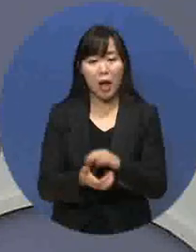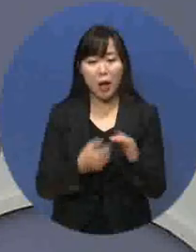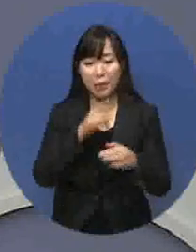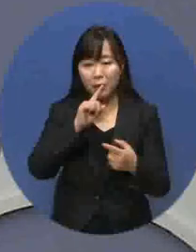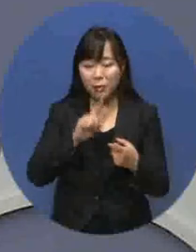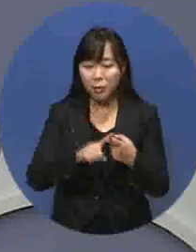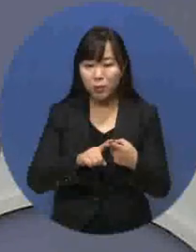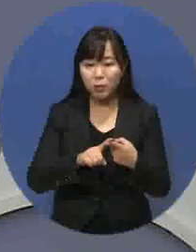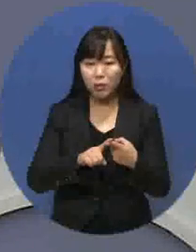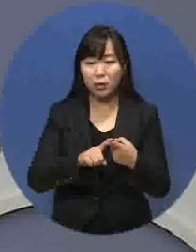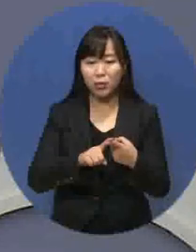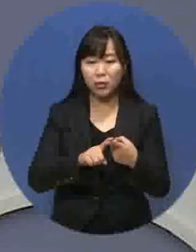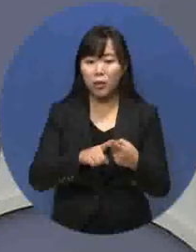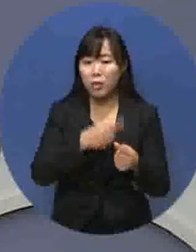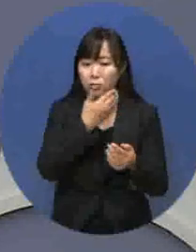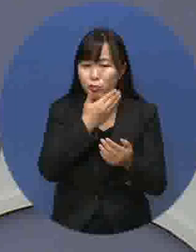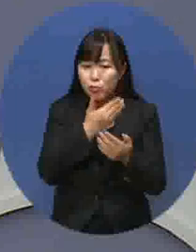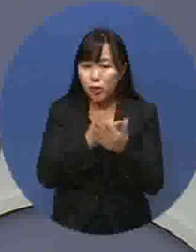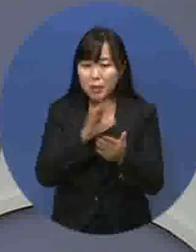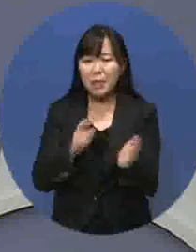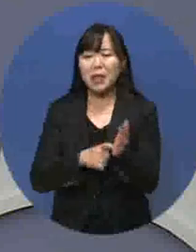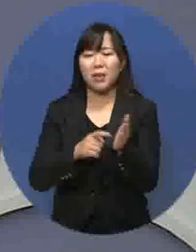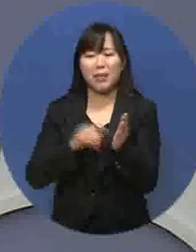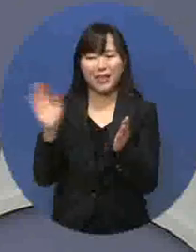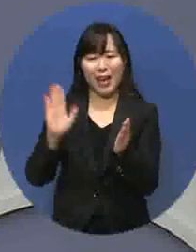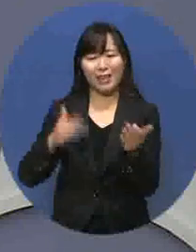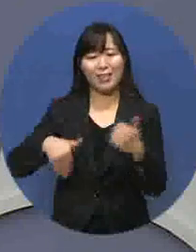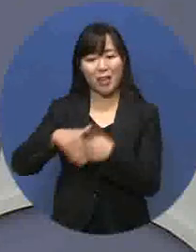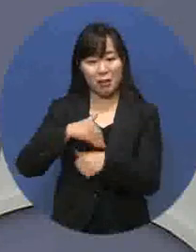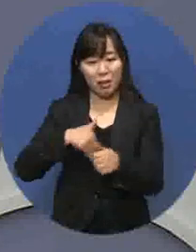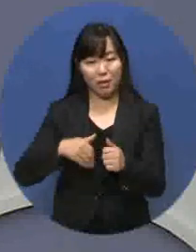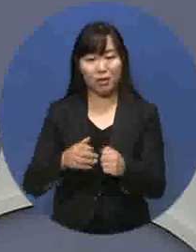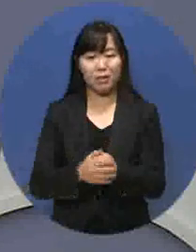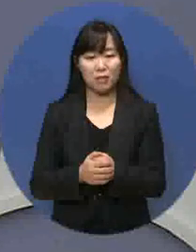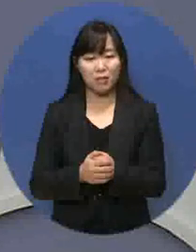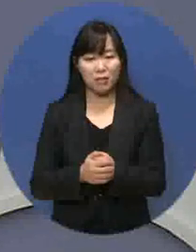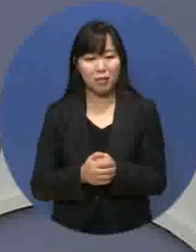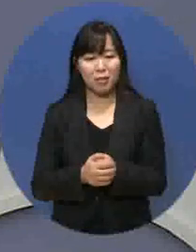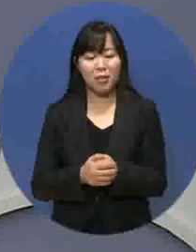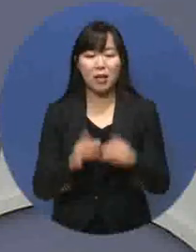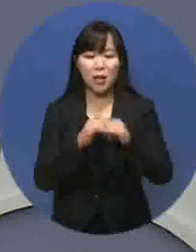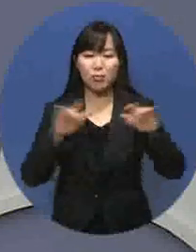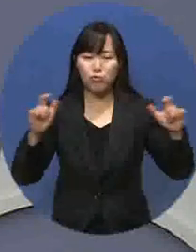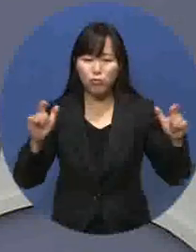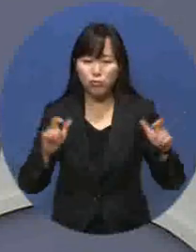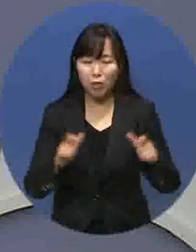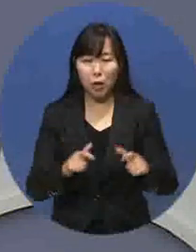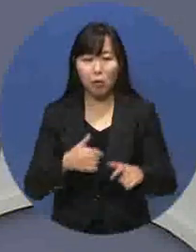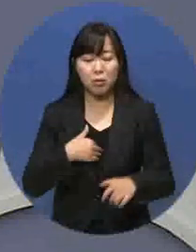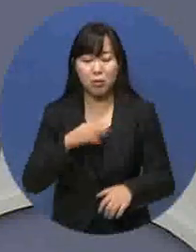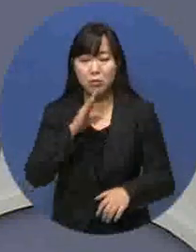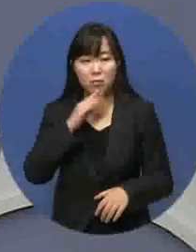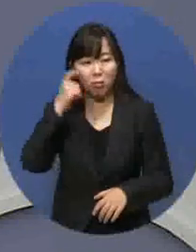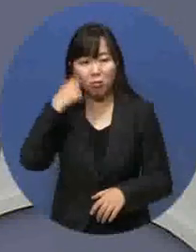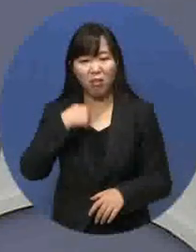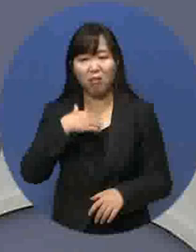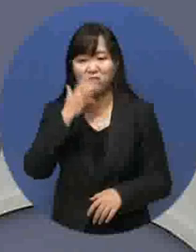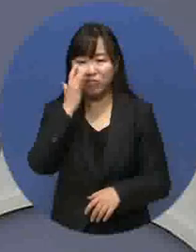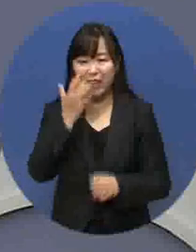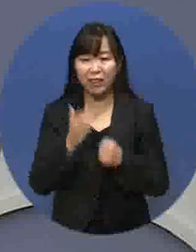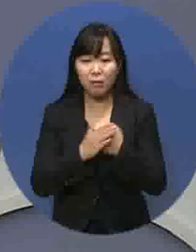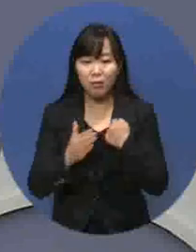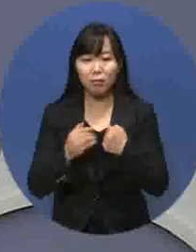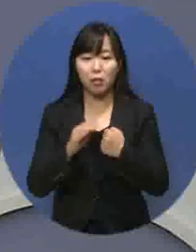뭐 중요하지만 긴급하지 않은 일이긴 하지요. 인구가 준다는 게 이렇게 피부를 와닿지는 않으니까. 근데 이제 30만 대에서